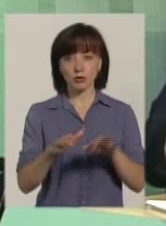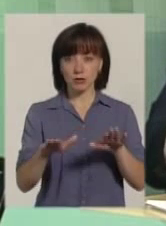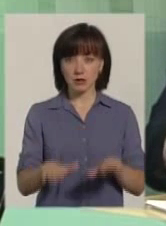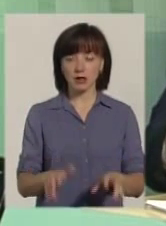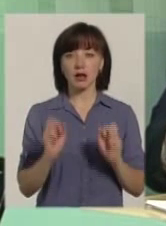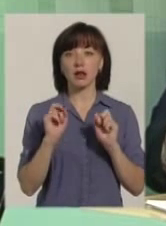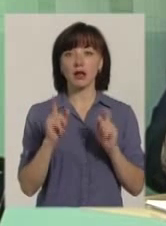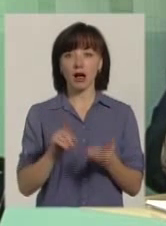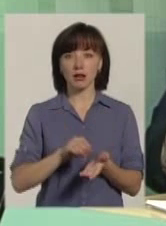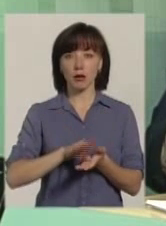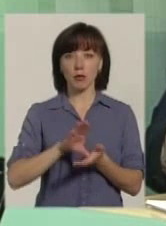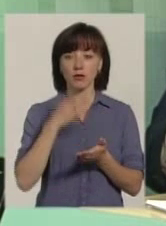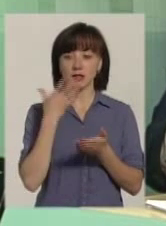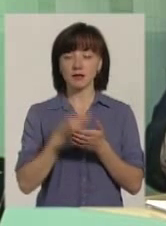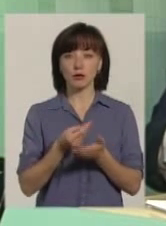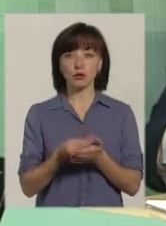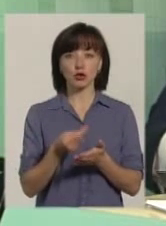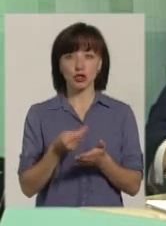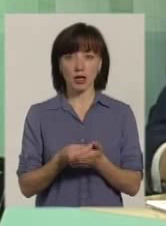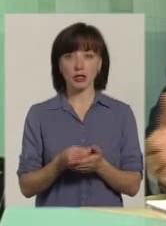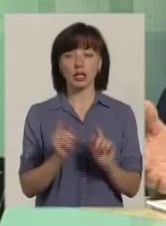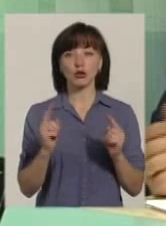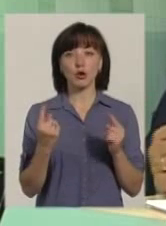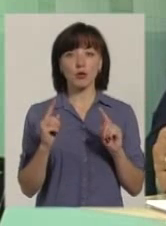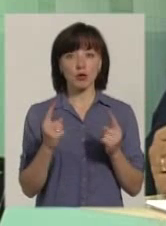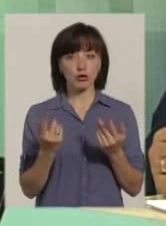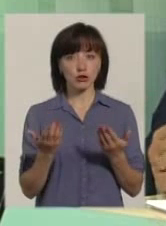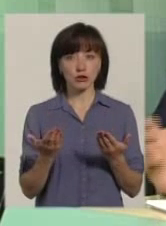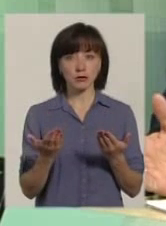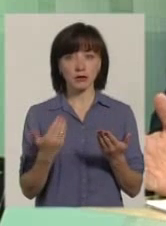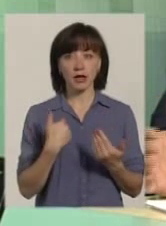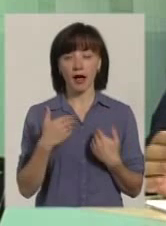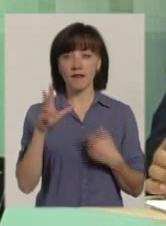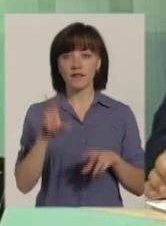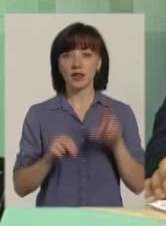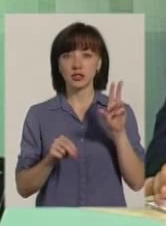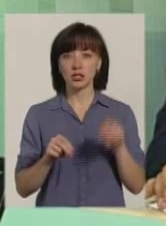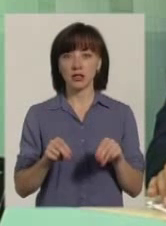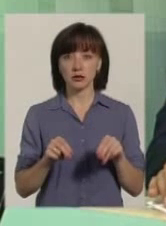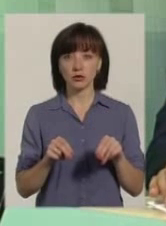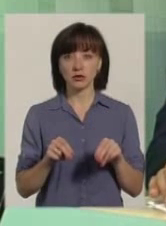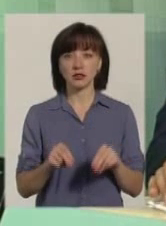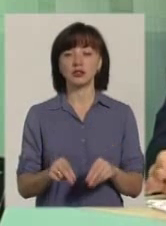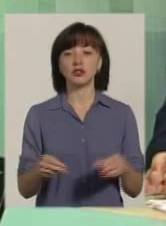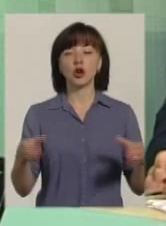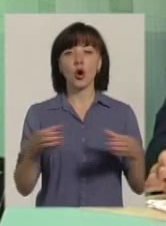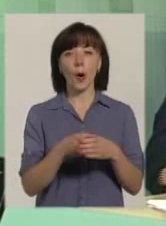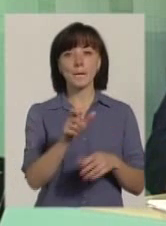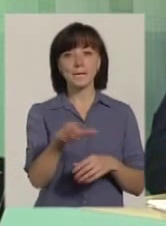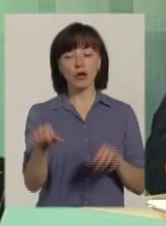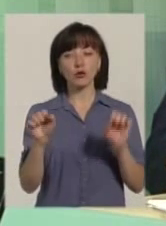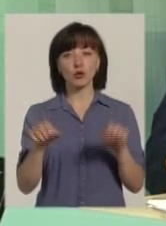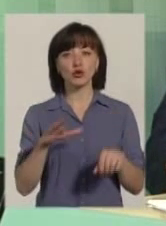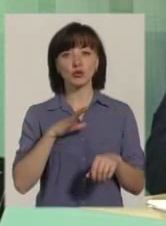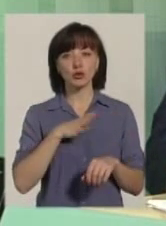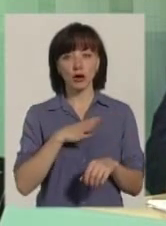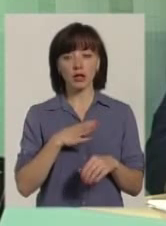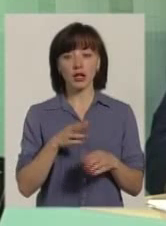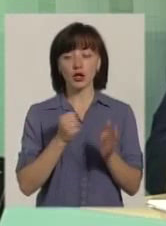вони мають наповнити свій бюджет. Тому що я вважаю, самодостатньою громадою може бути та громада, яка